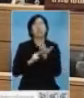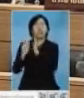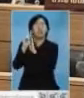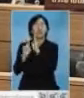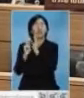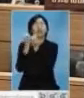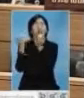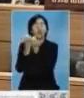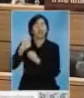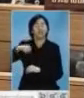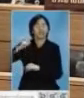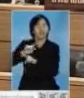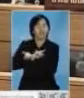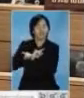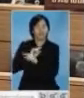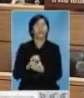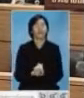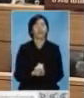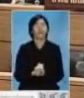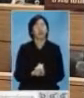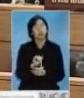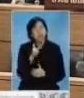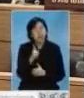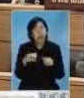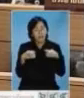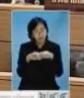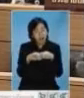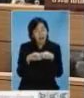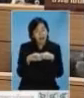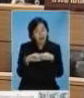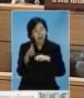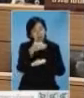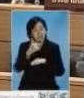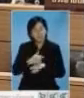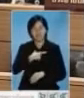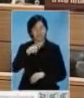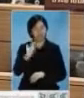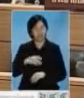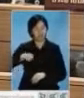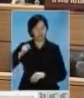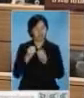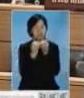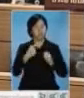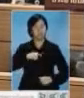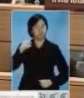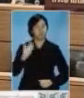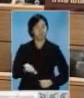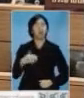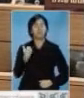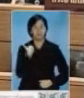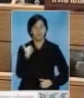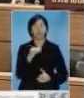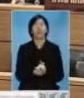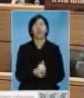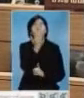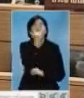204บัญญัติไว้ในรัฐธรรมนูญมันอาจจะมีพรรคบางพรรคนะครับไม่ค่อยชอบศาลรัฐธรรมนูญเท่าไหร่เพราะว่า